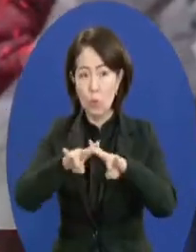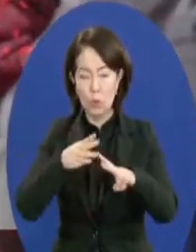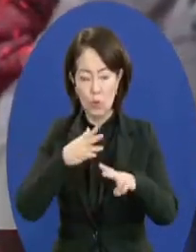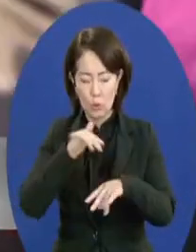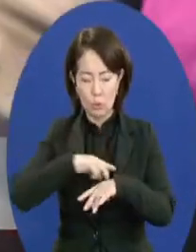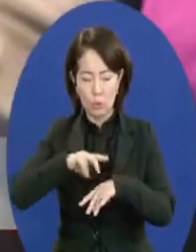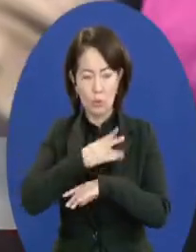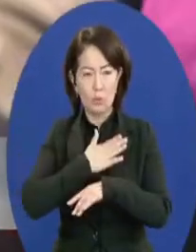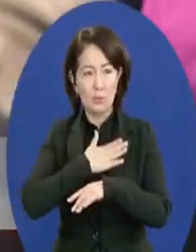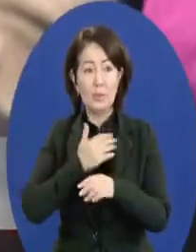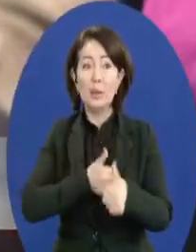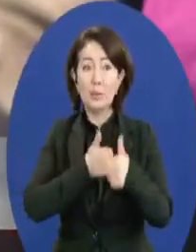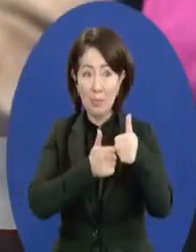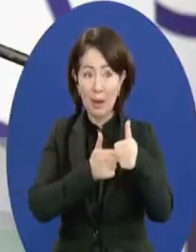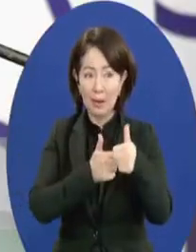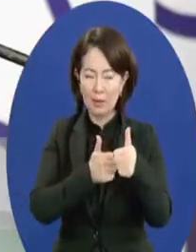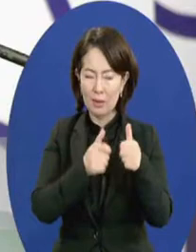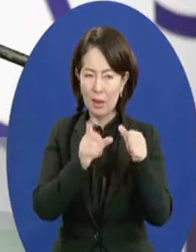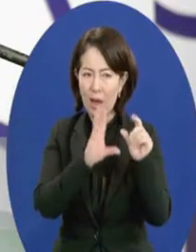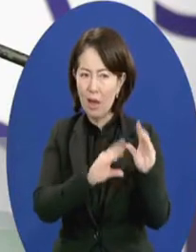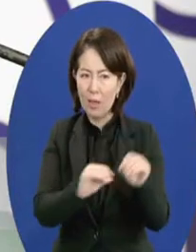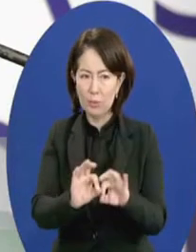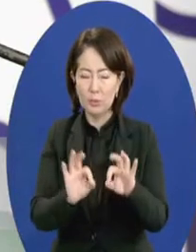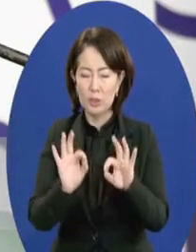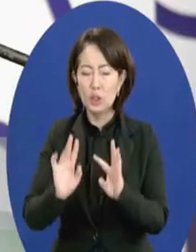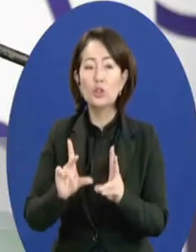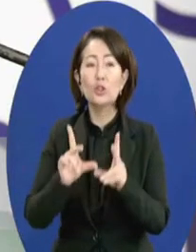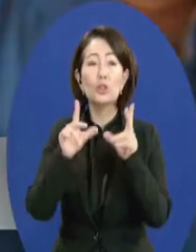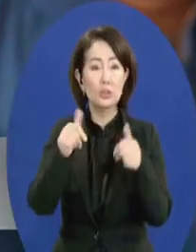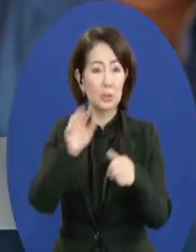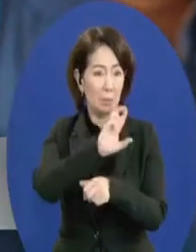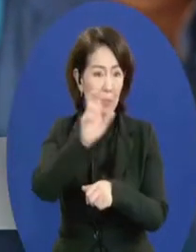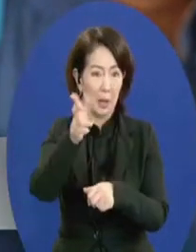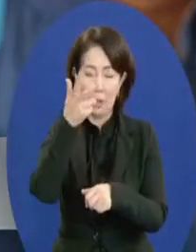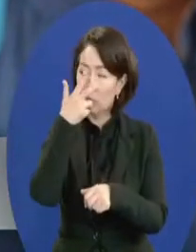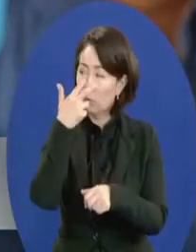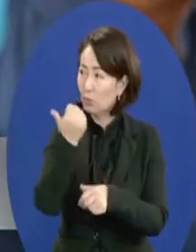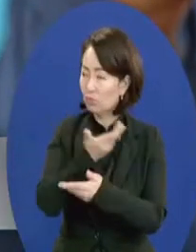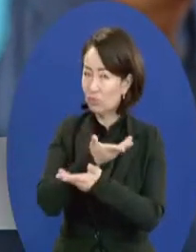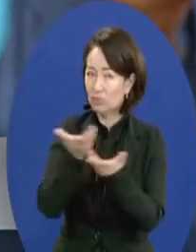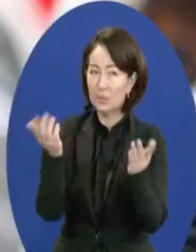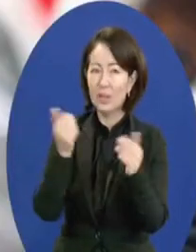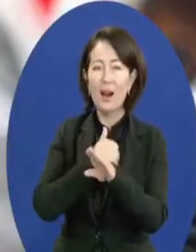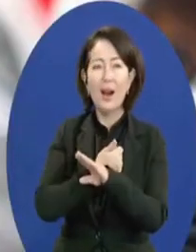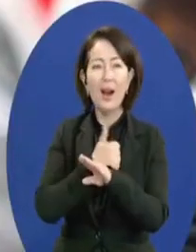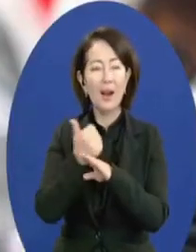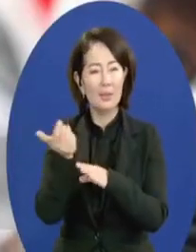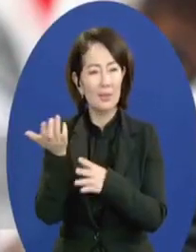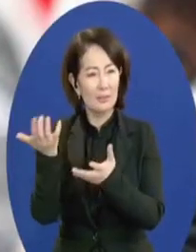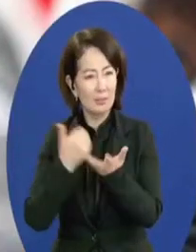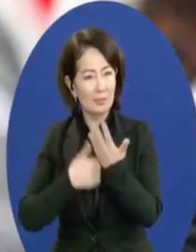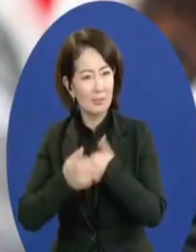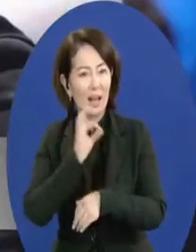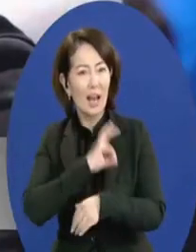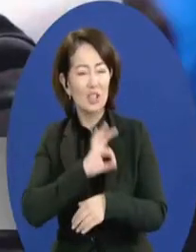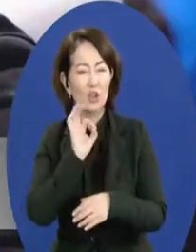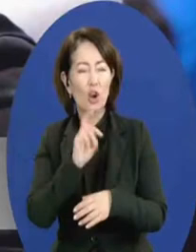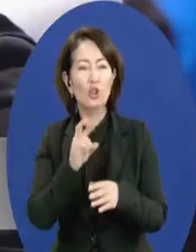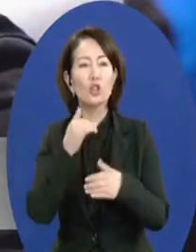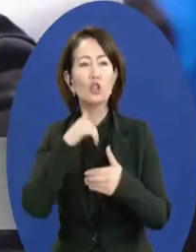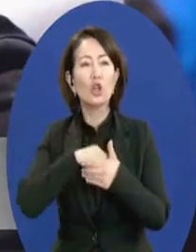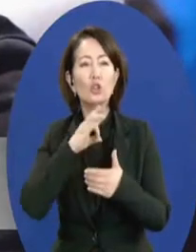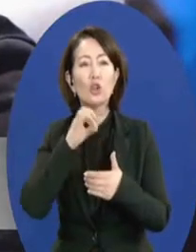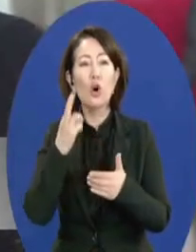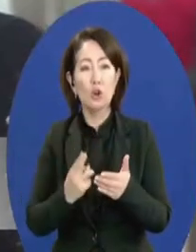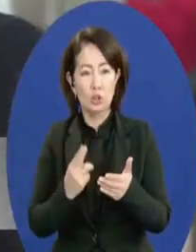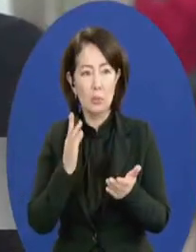баялаг. Тиймээс ч үргэдэж үгүй болдог биш, харин өхөн сэргэдэг байгалийн үзэсгэлэн төрхөөрөө алил жуулчлалаас ашиг олох асар их нөөц байгааг